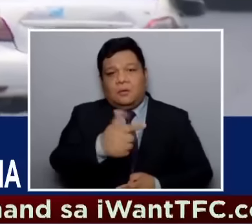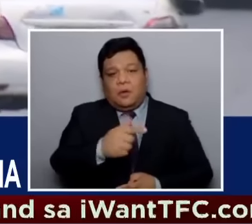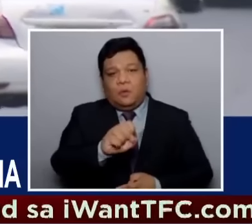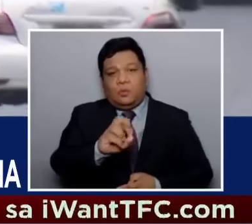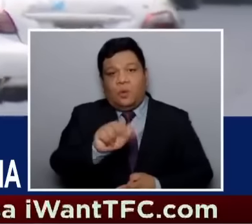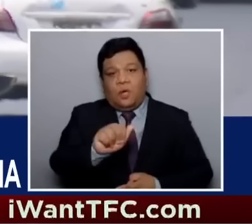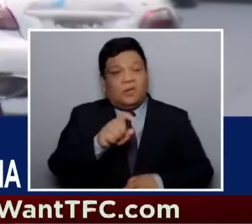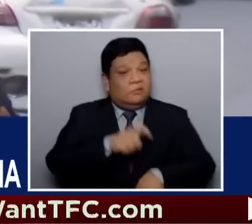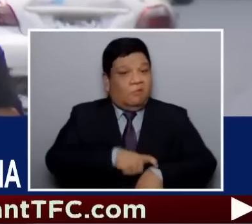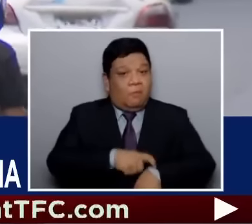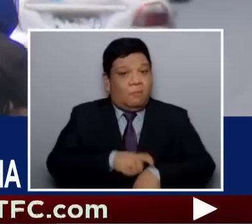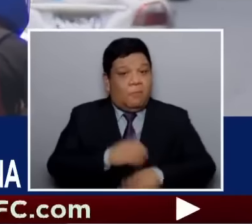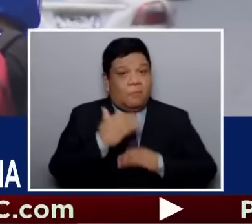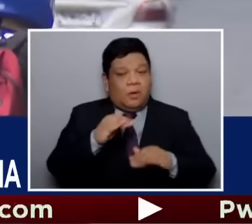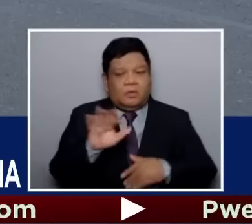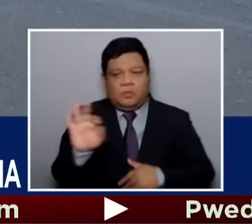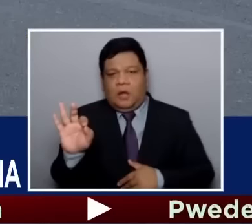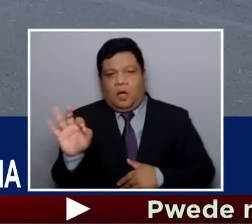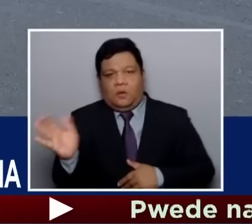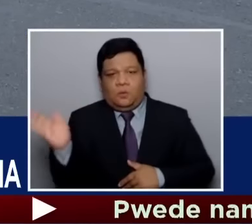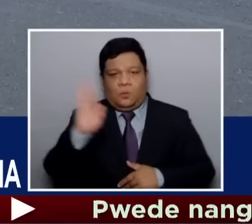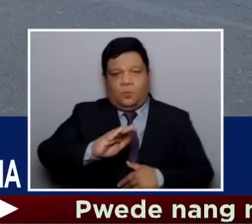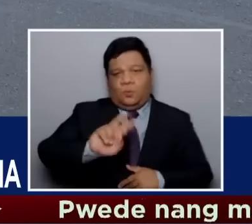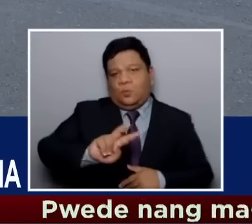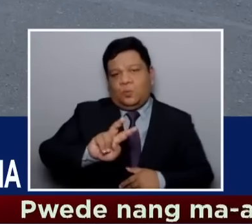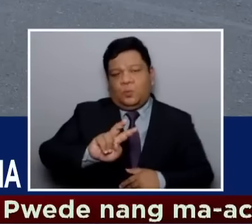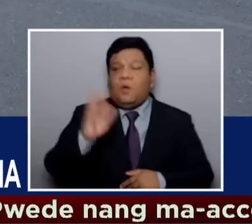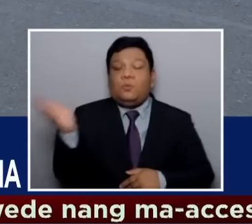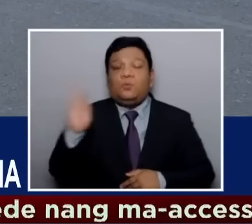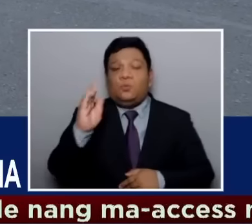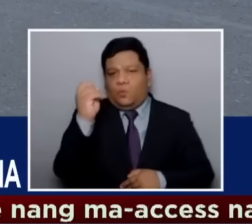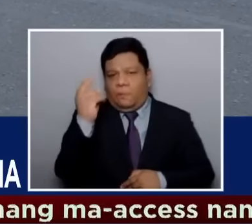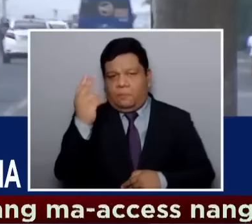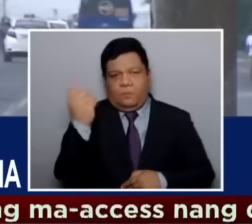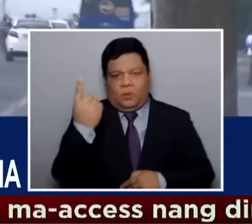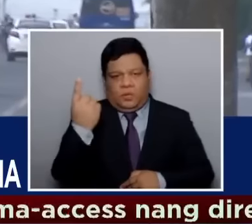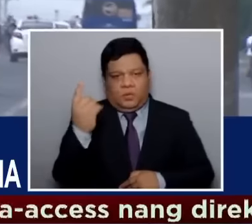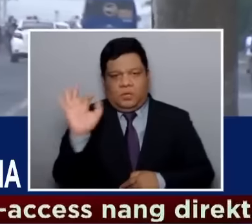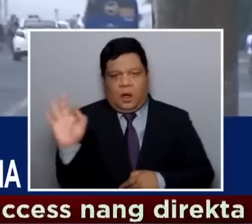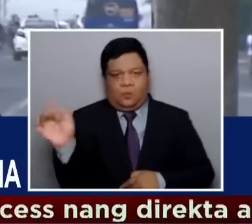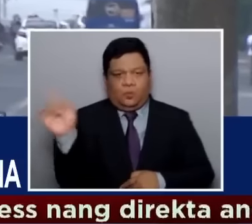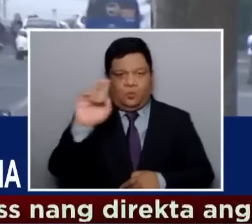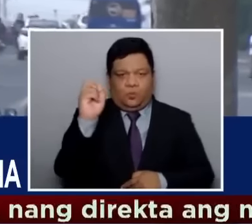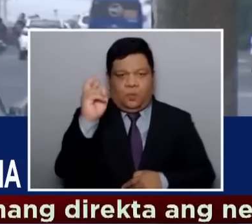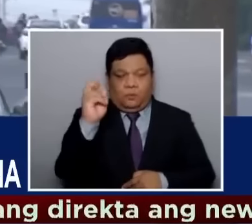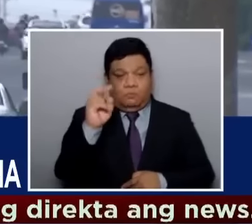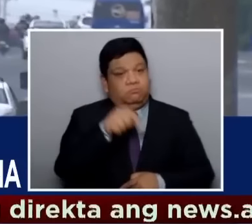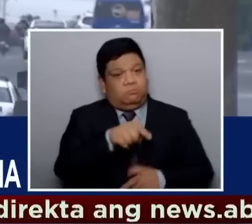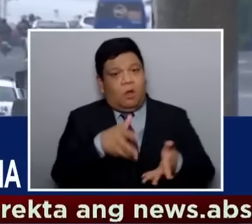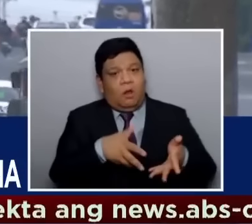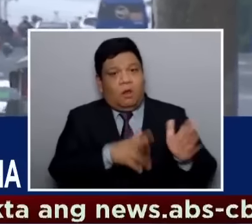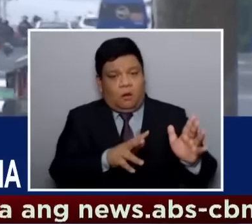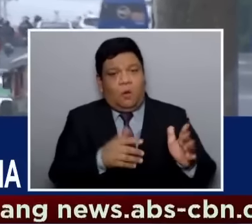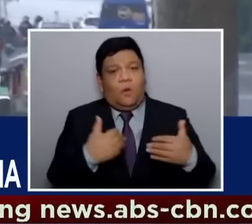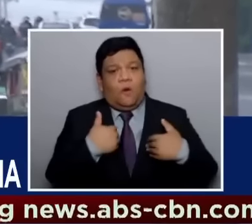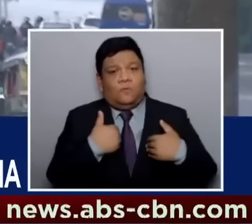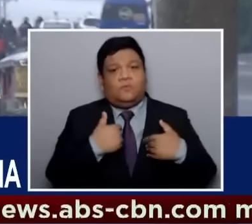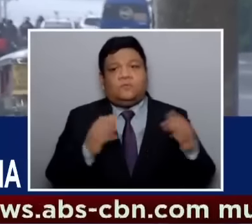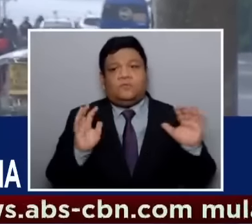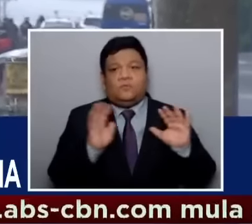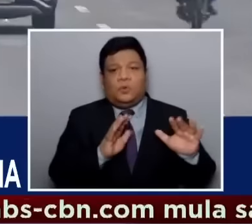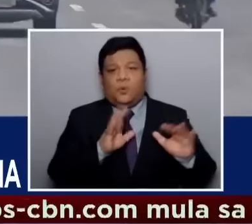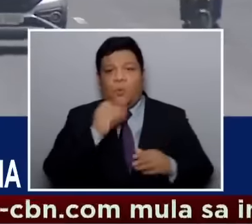ng umaga lamang hanggang alas 12 ng tanghali. Pinayagan din ang dalawang grupo ng mga taga-suporta ni